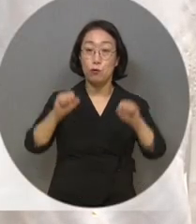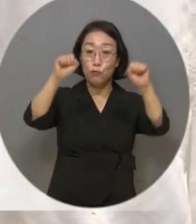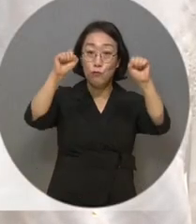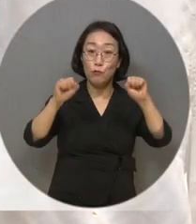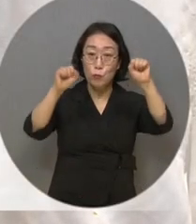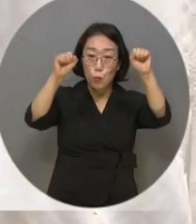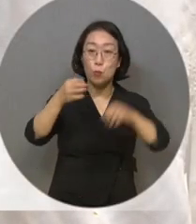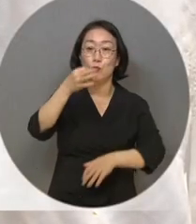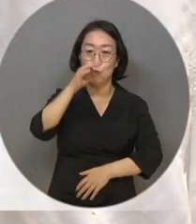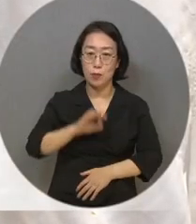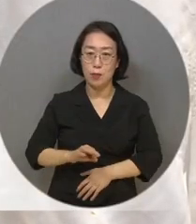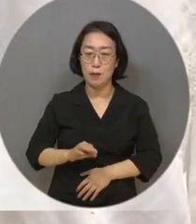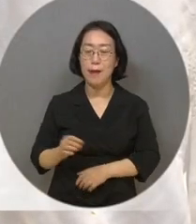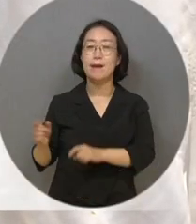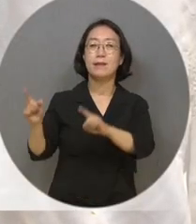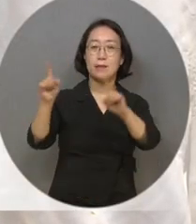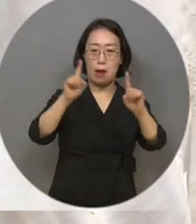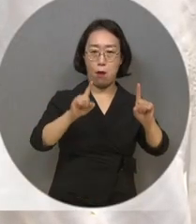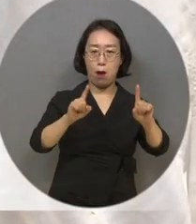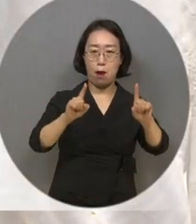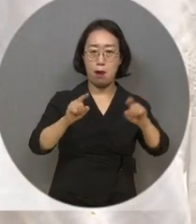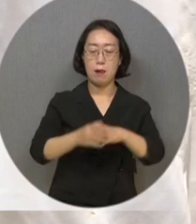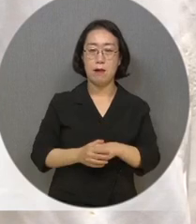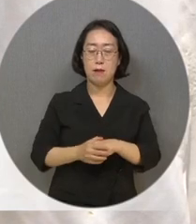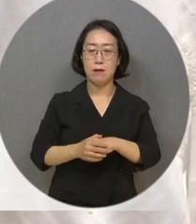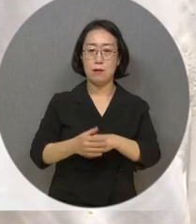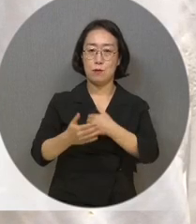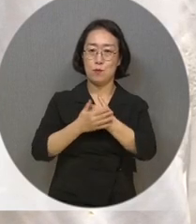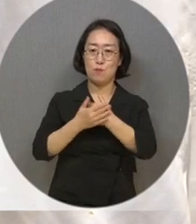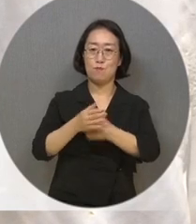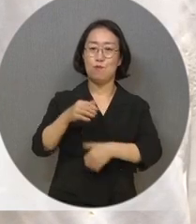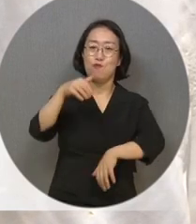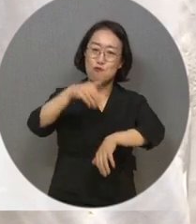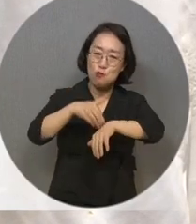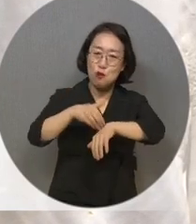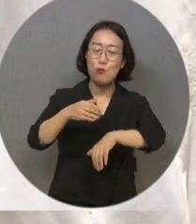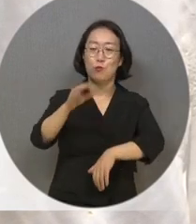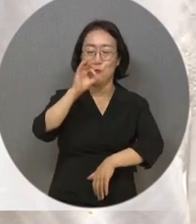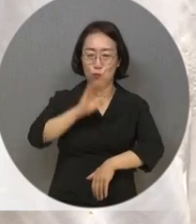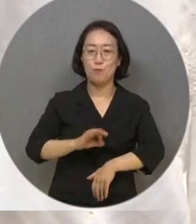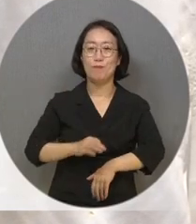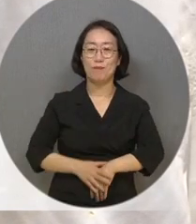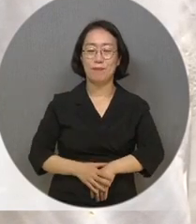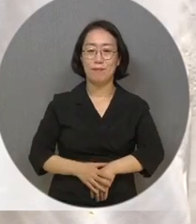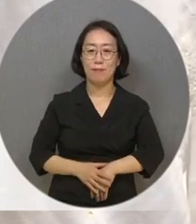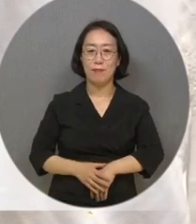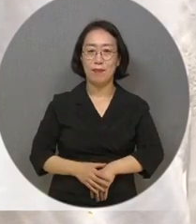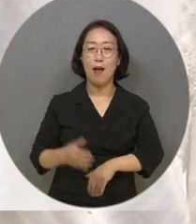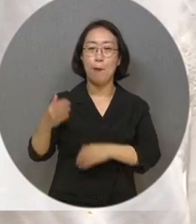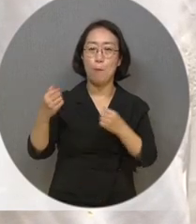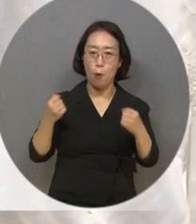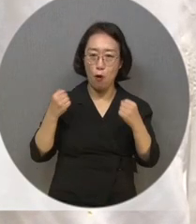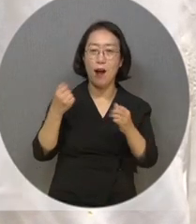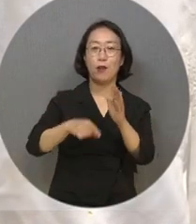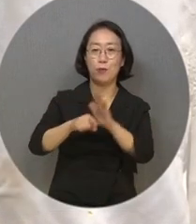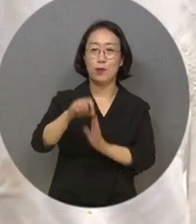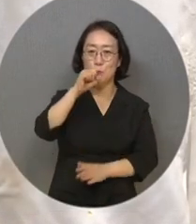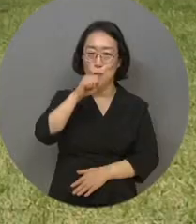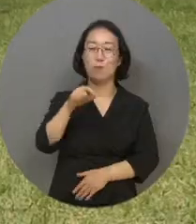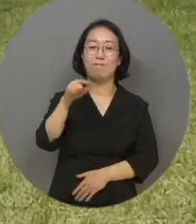운동도 좋지만 재활이 효과가 장애인들한테 못 받아 재활이기 때문에 자기 건강을 위해서 제안하는 걸로 통해서